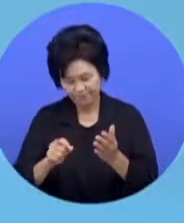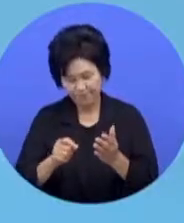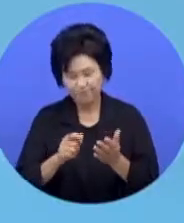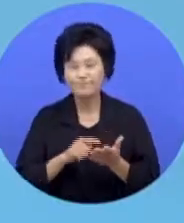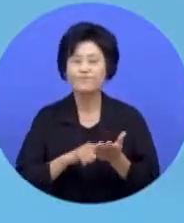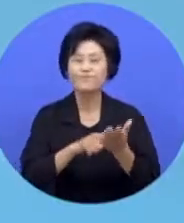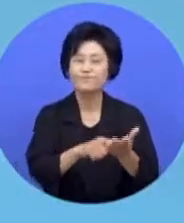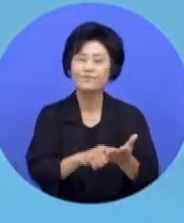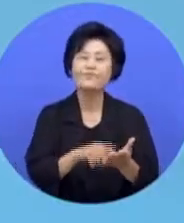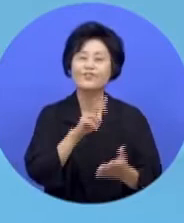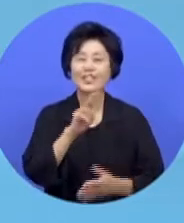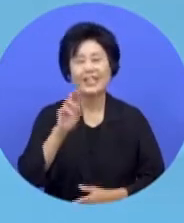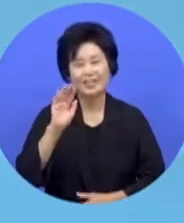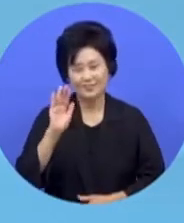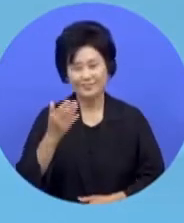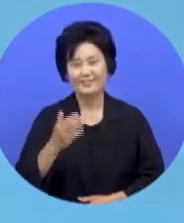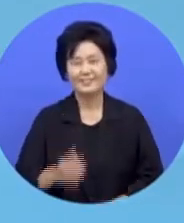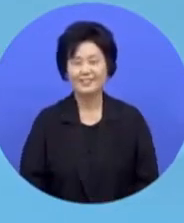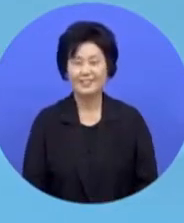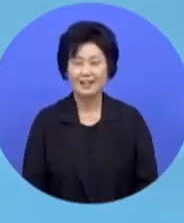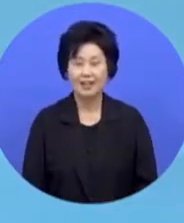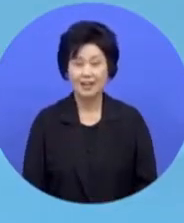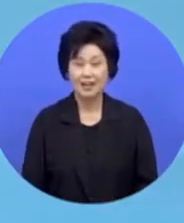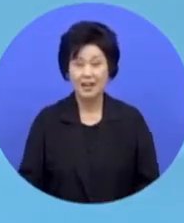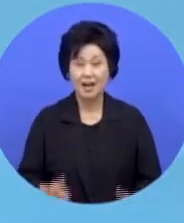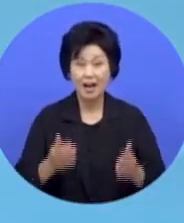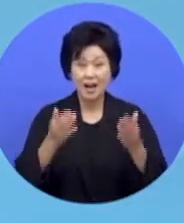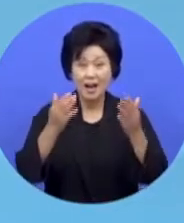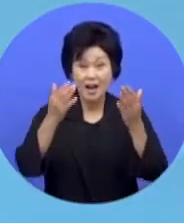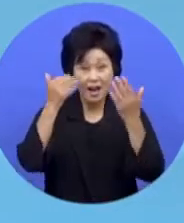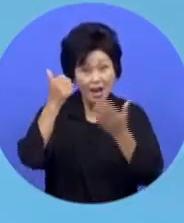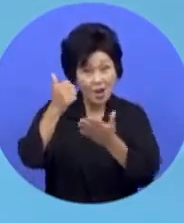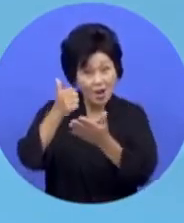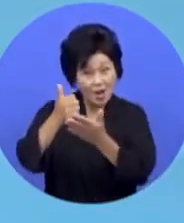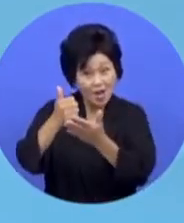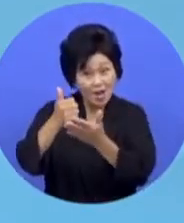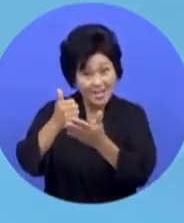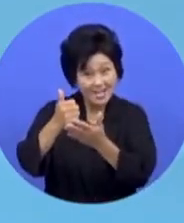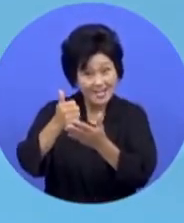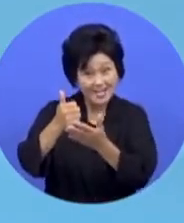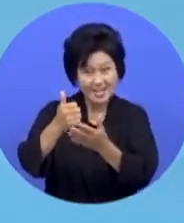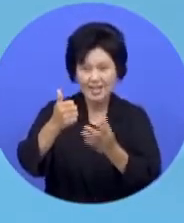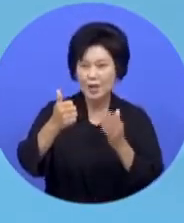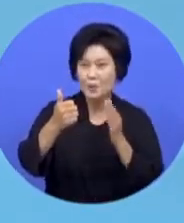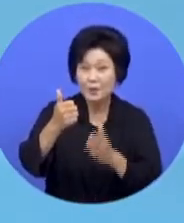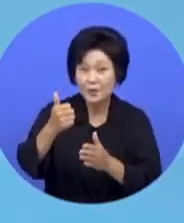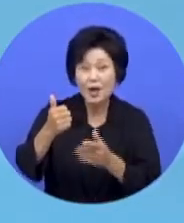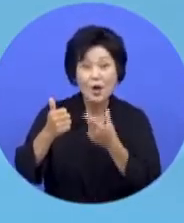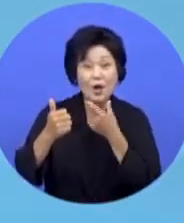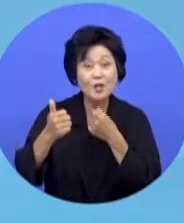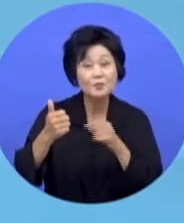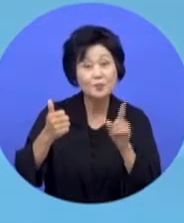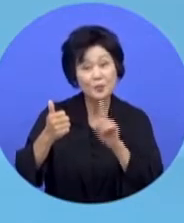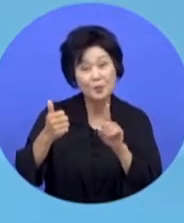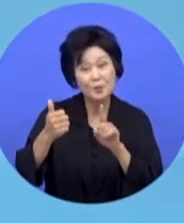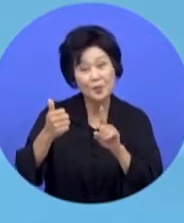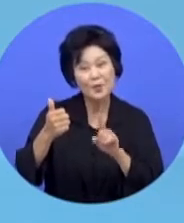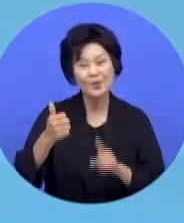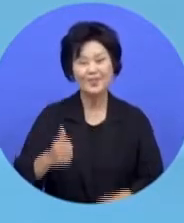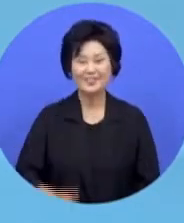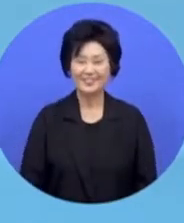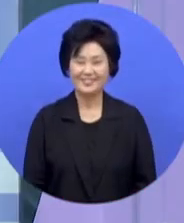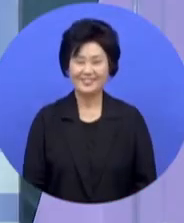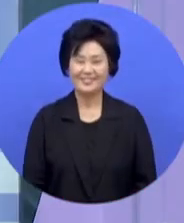앞에 계시니까 네네. 이런 부분은 조금만 저기 좀 시정을 좀 해달라는 건의사항 같은 거 있으면